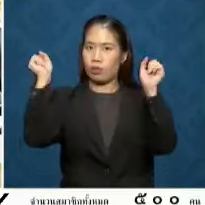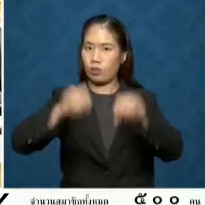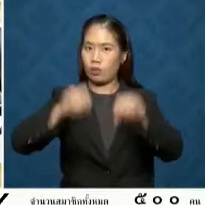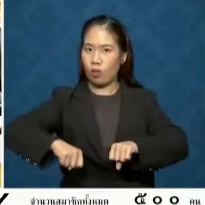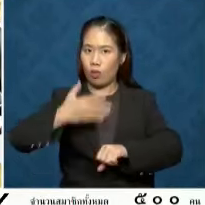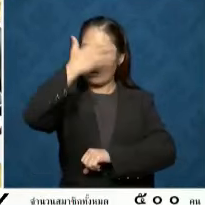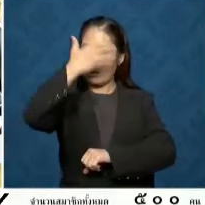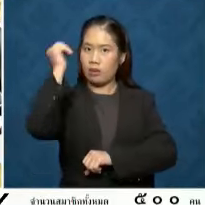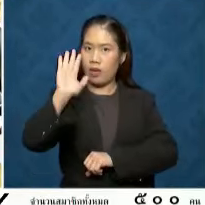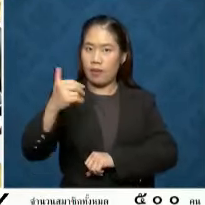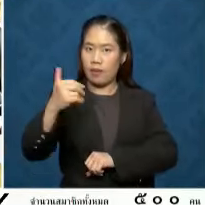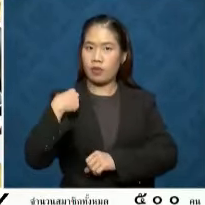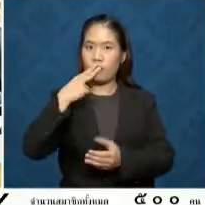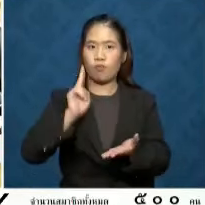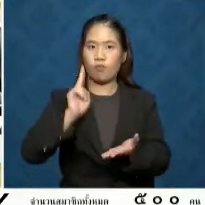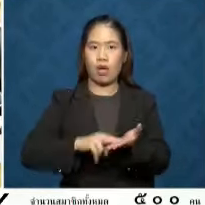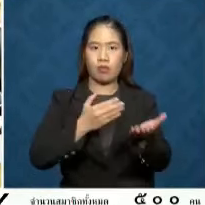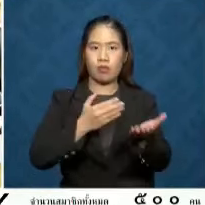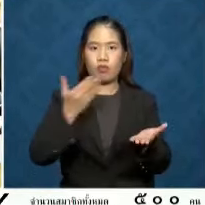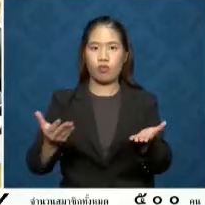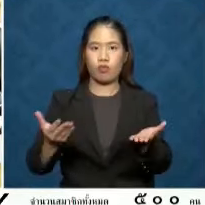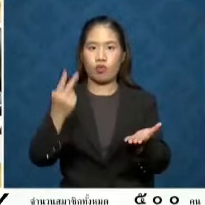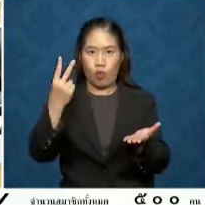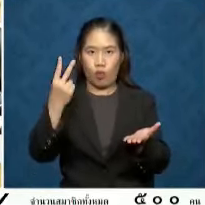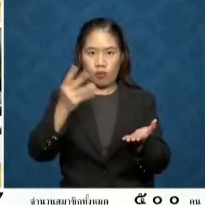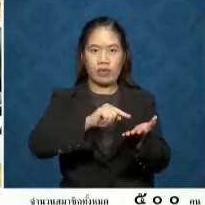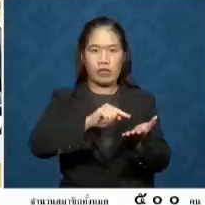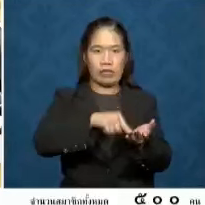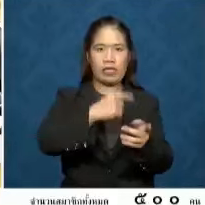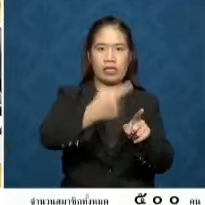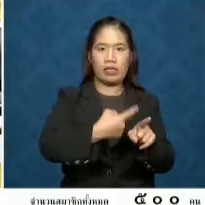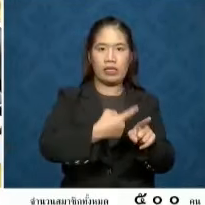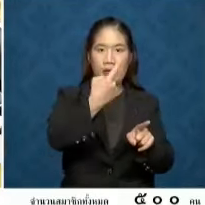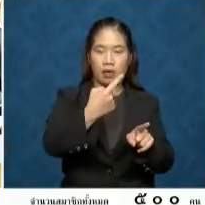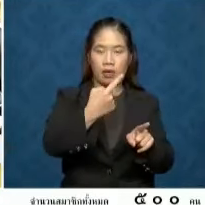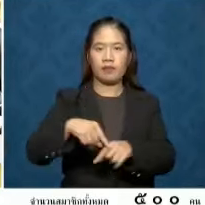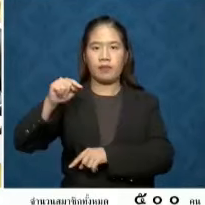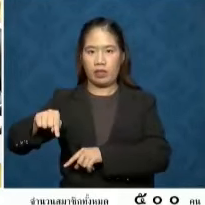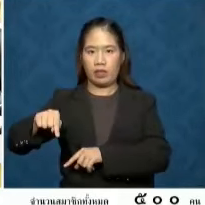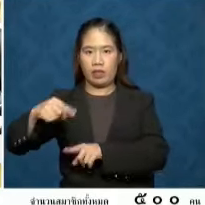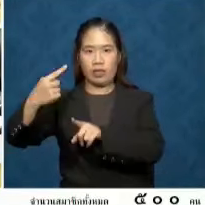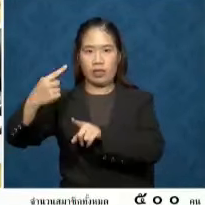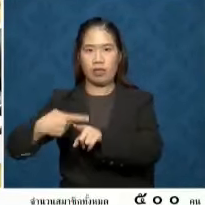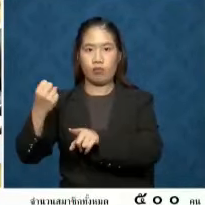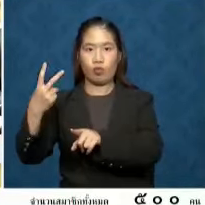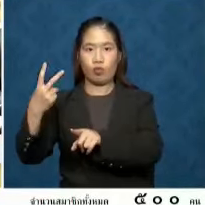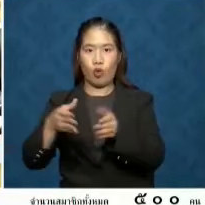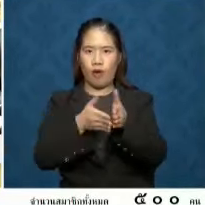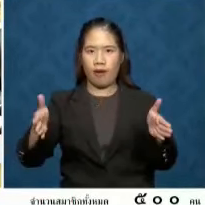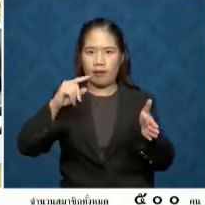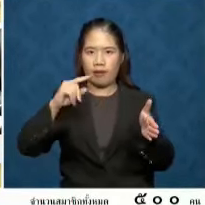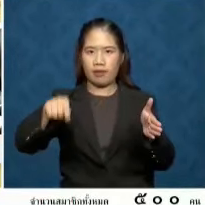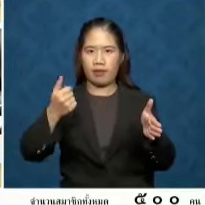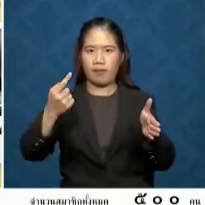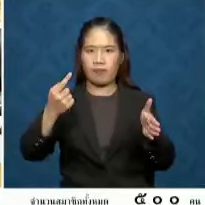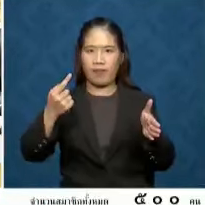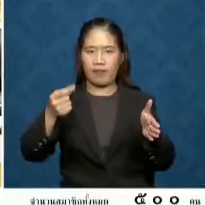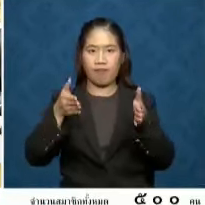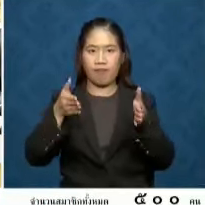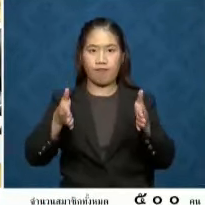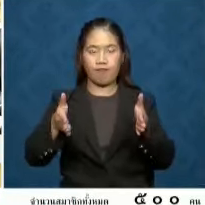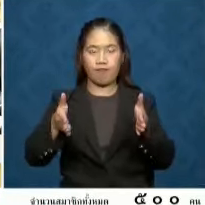ส่งมา2ฉบับฉบับแรกส่งมามกราปีที่แล้วฉบับที่2ก็คือธันวาปีที่แล้วห่างกันประมาณ11เดือนแต่